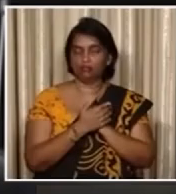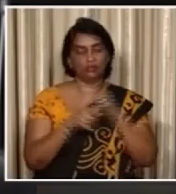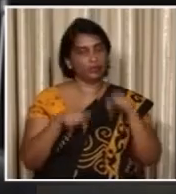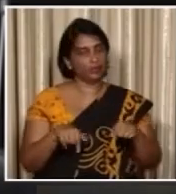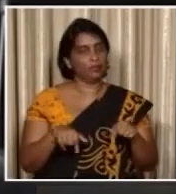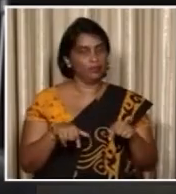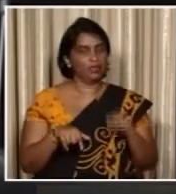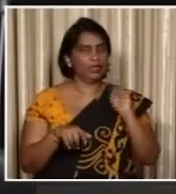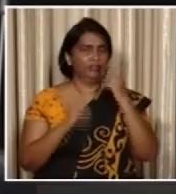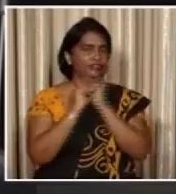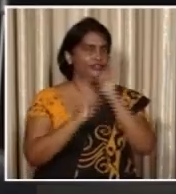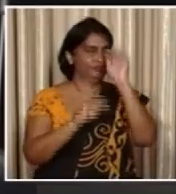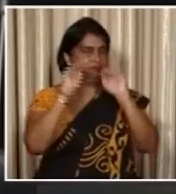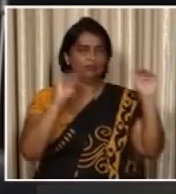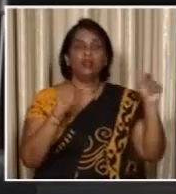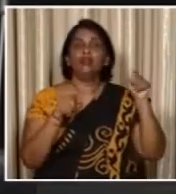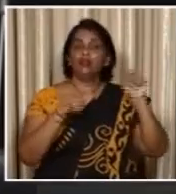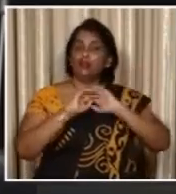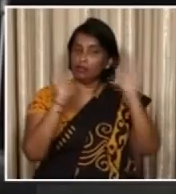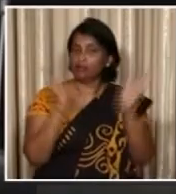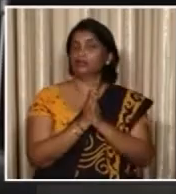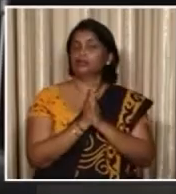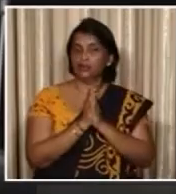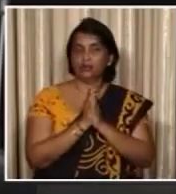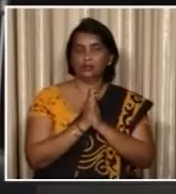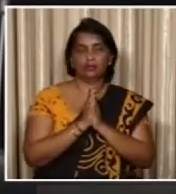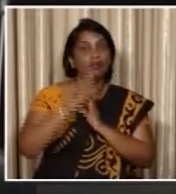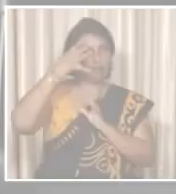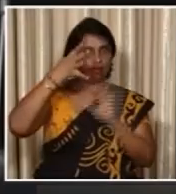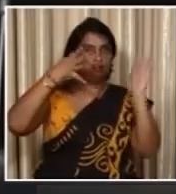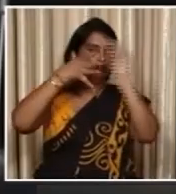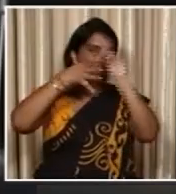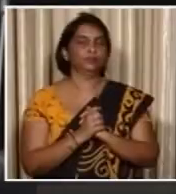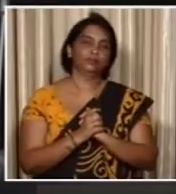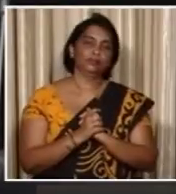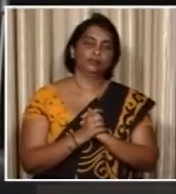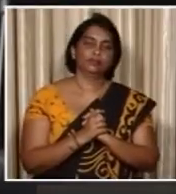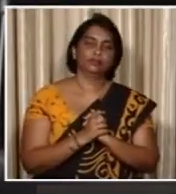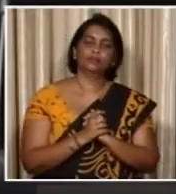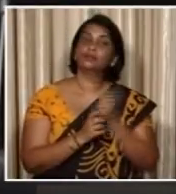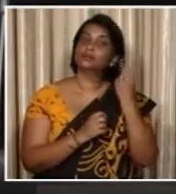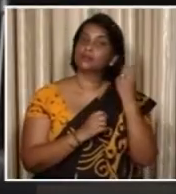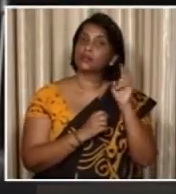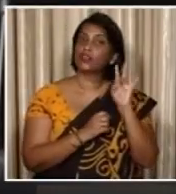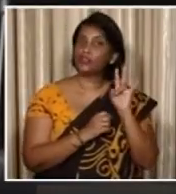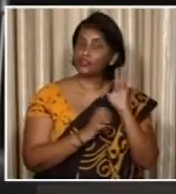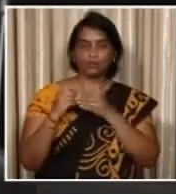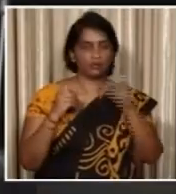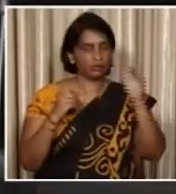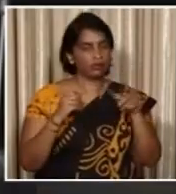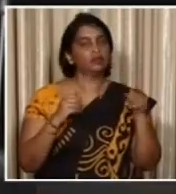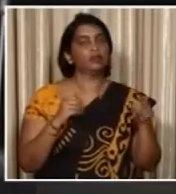දැනට 30 ගණනක් තියෙනවා. ඒ ශ්‍රේණි සියල්ල ශ්‍රේණීන් 4කට අඩු කරනවා. 2025 වර්ෂයේ